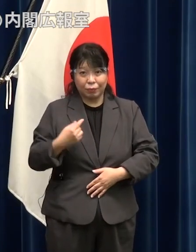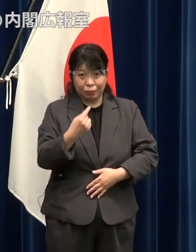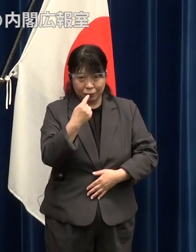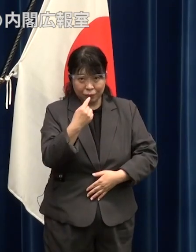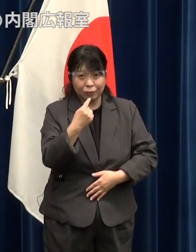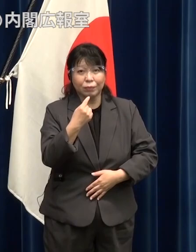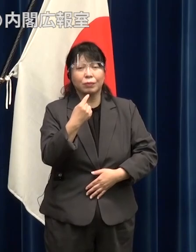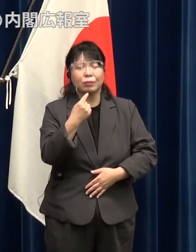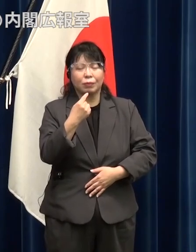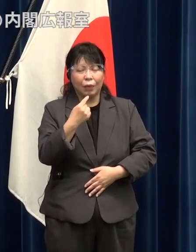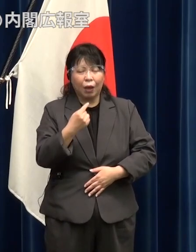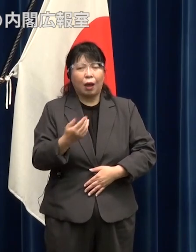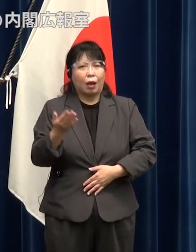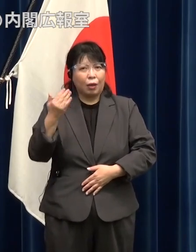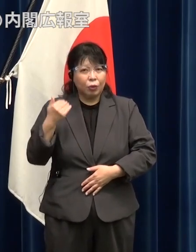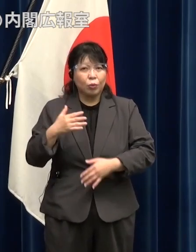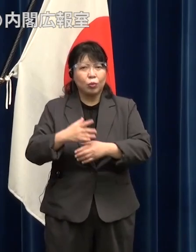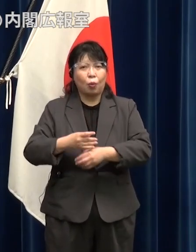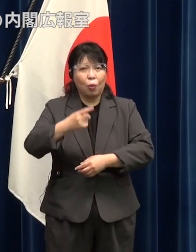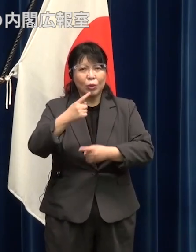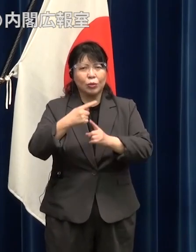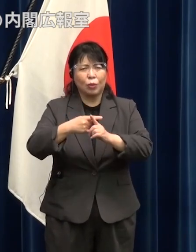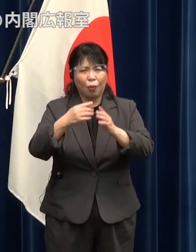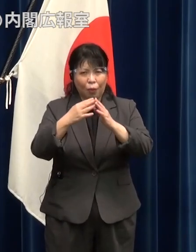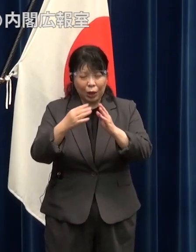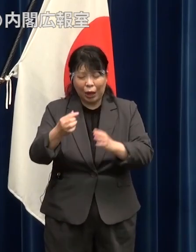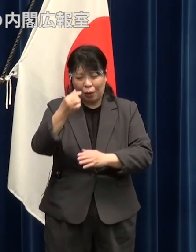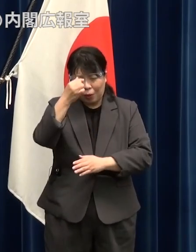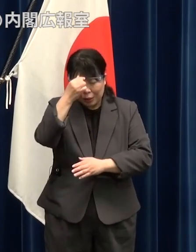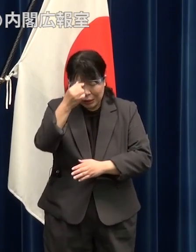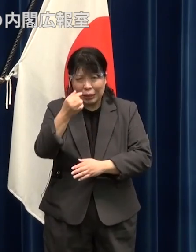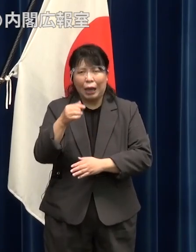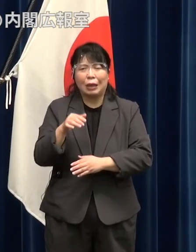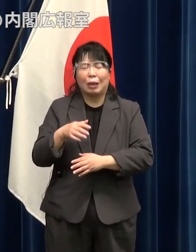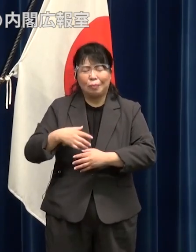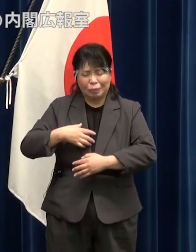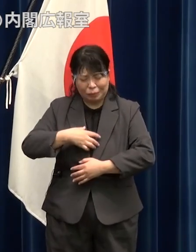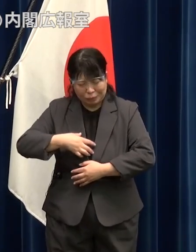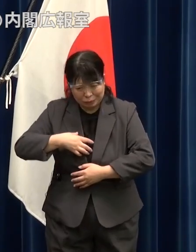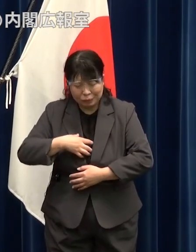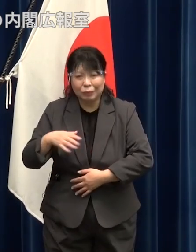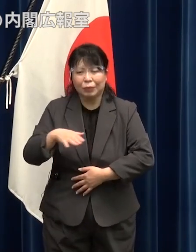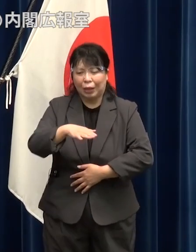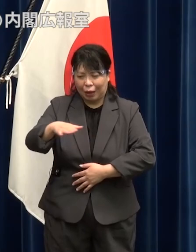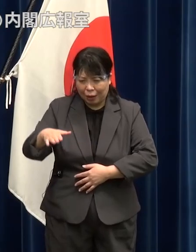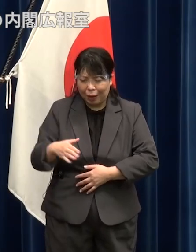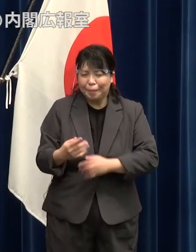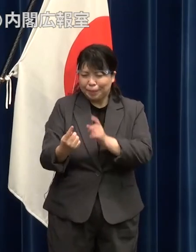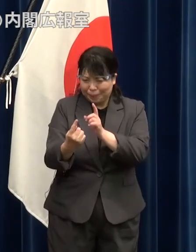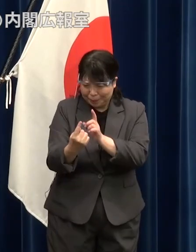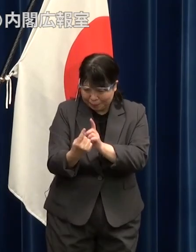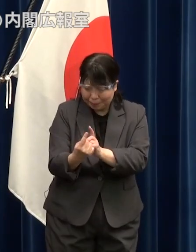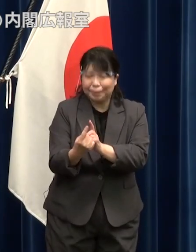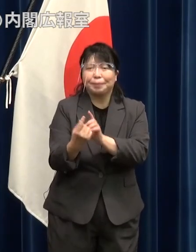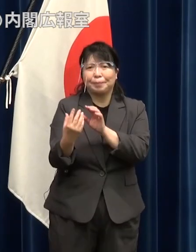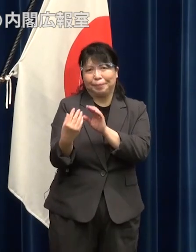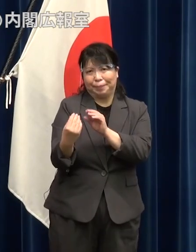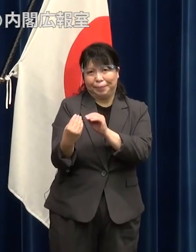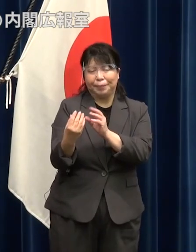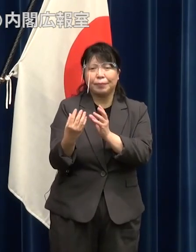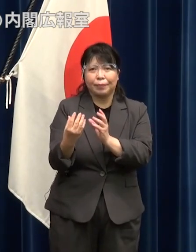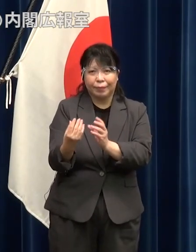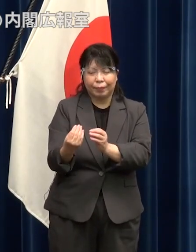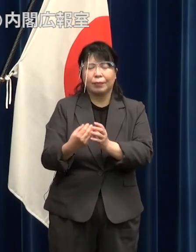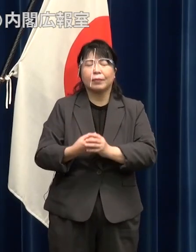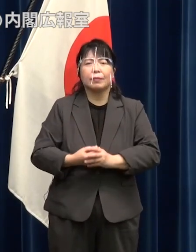教会による被害に苦しむ方々と直接お会いをいたしました。その体